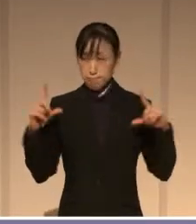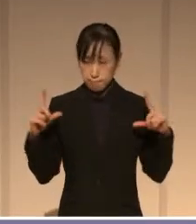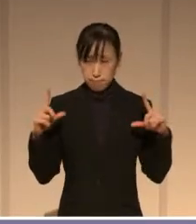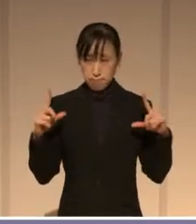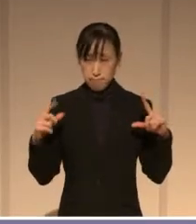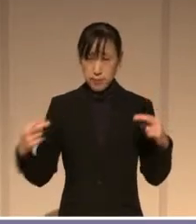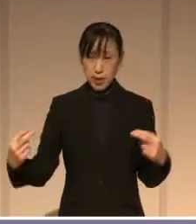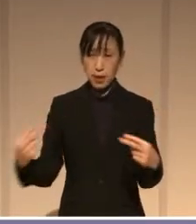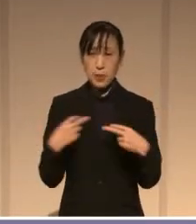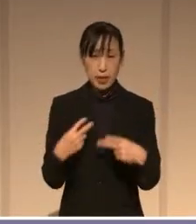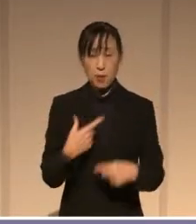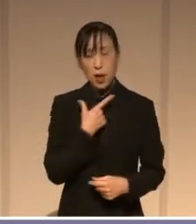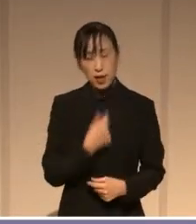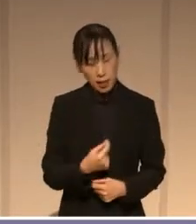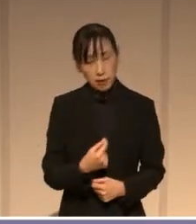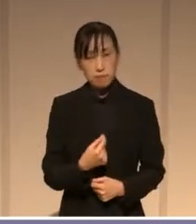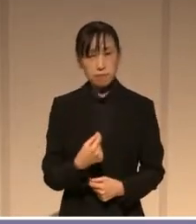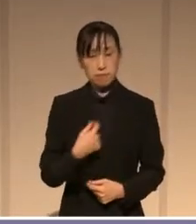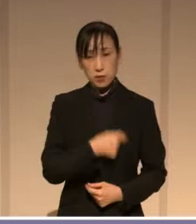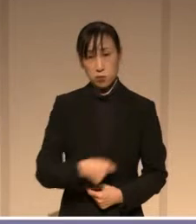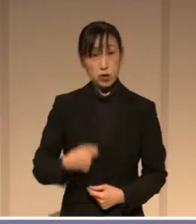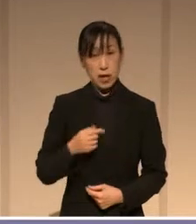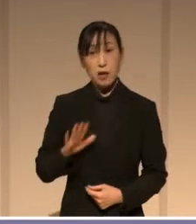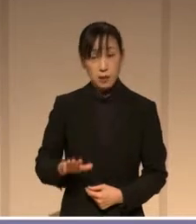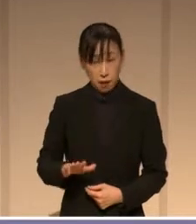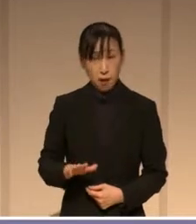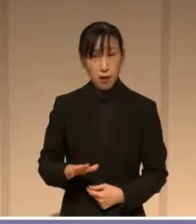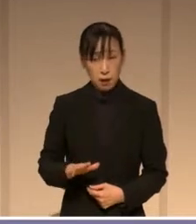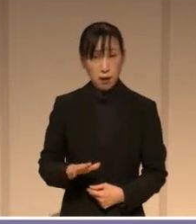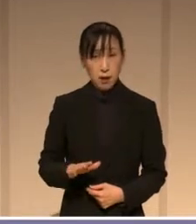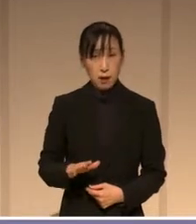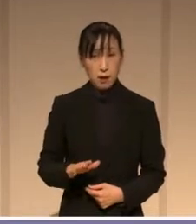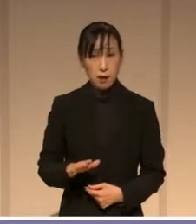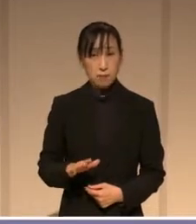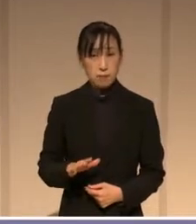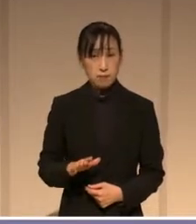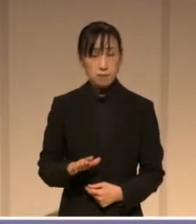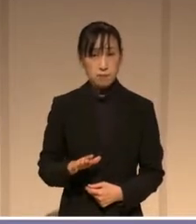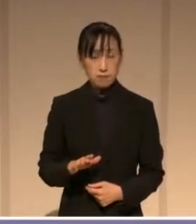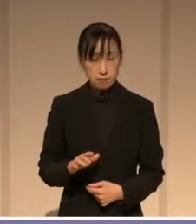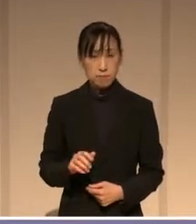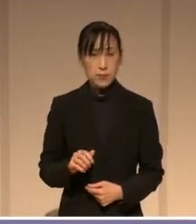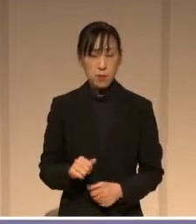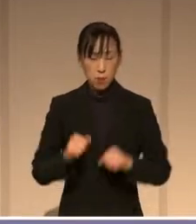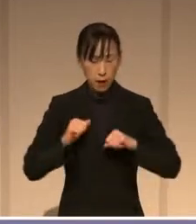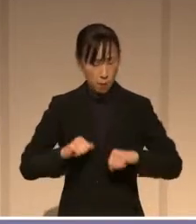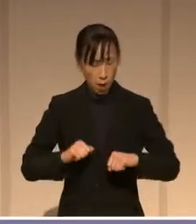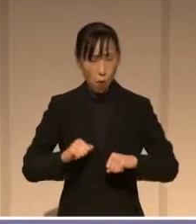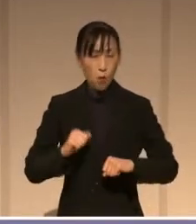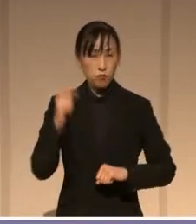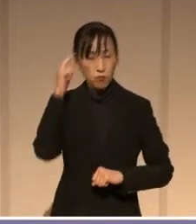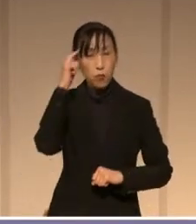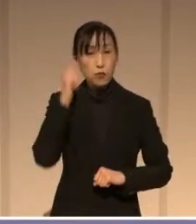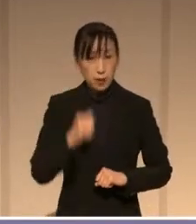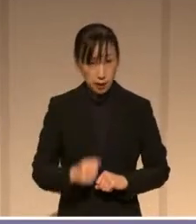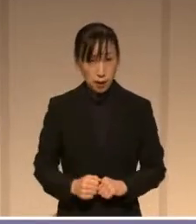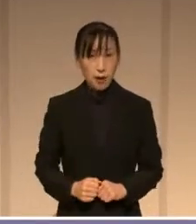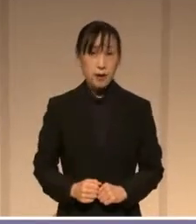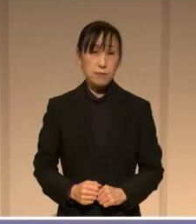と思えたいっていうのがあったのでもうこれはもうチャンスだなぁと思っても頑張ろうと思って